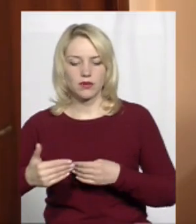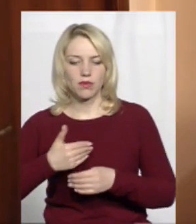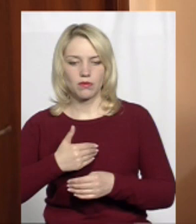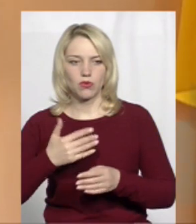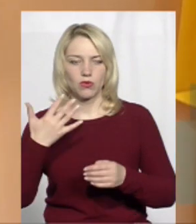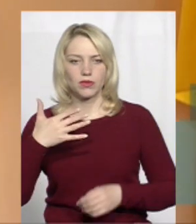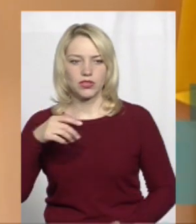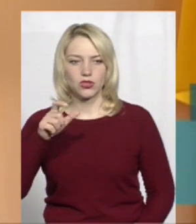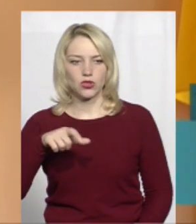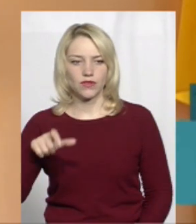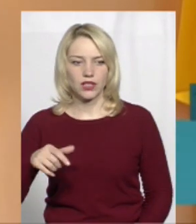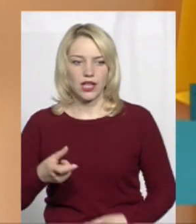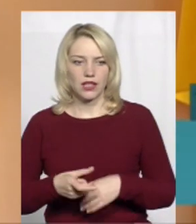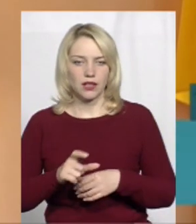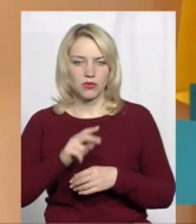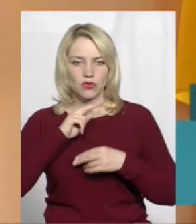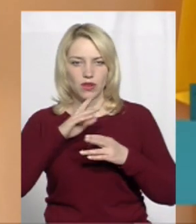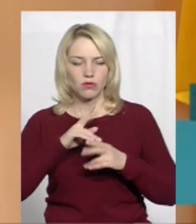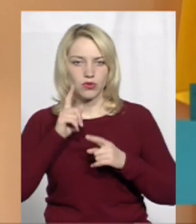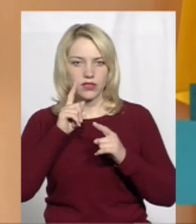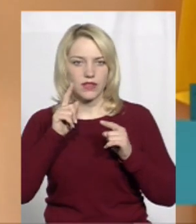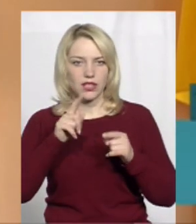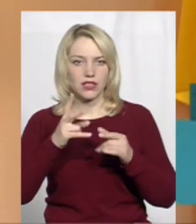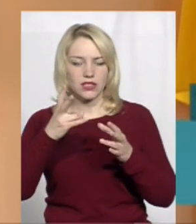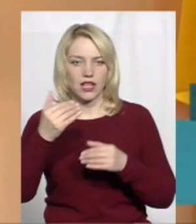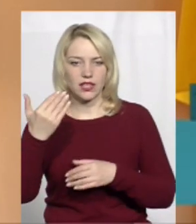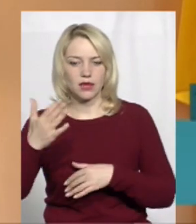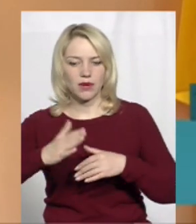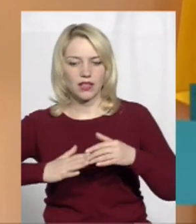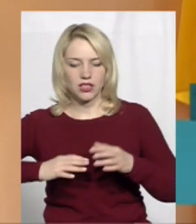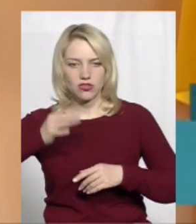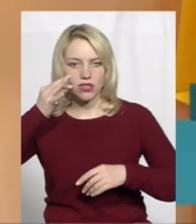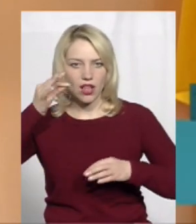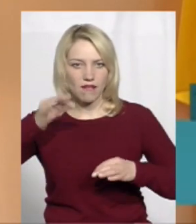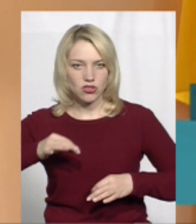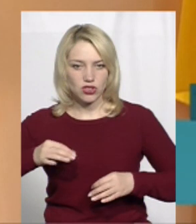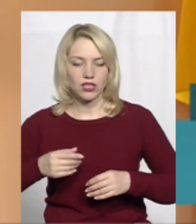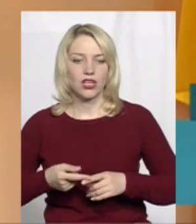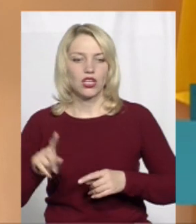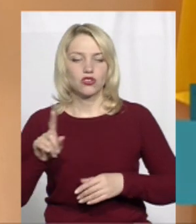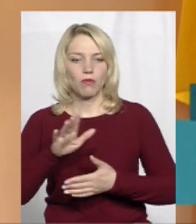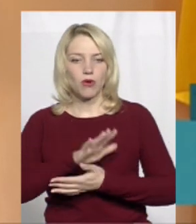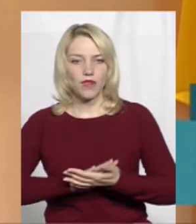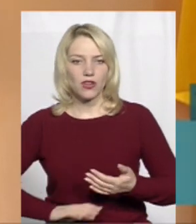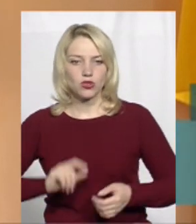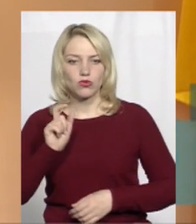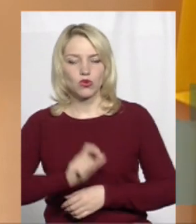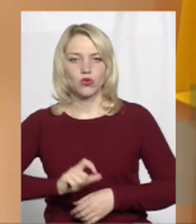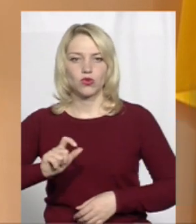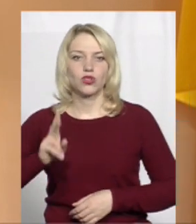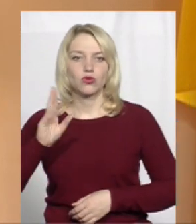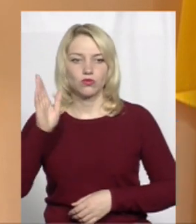чоловік. Найбільша увага буде звертатися на їх практичні дії, навички, щоб в подальшому люди, які